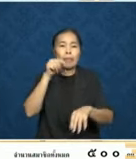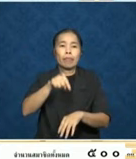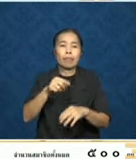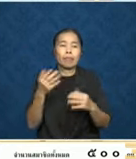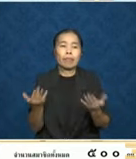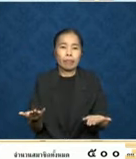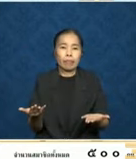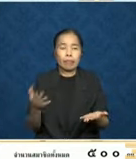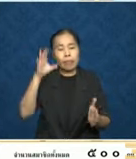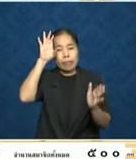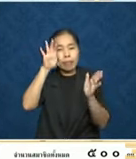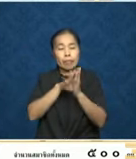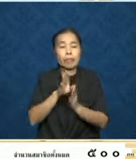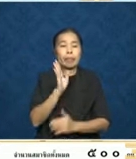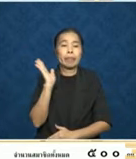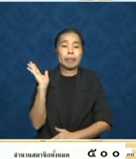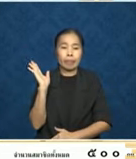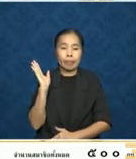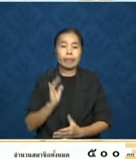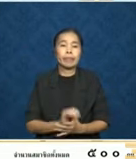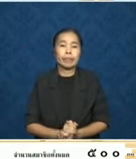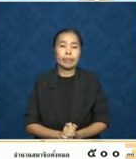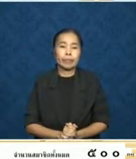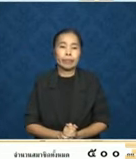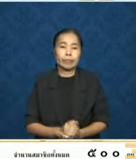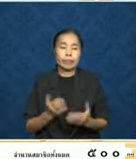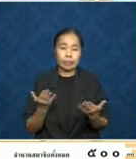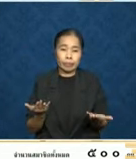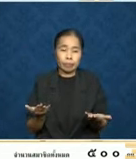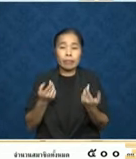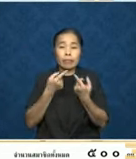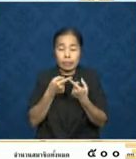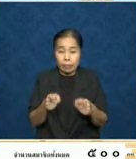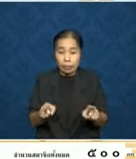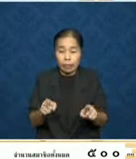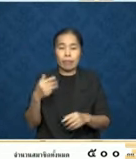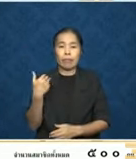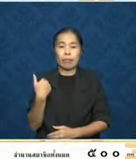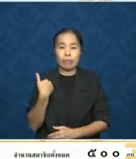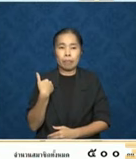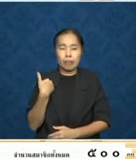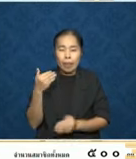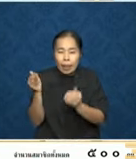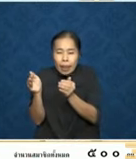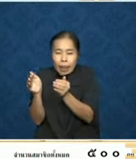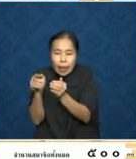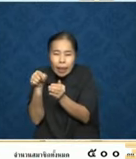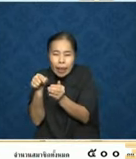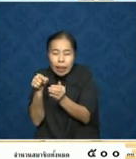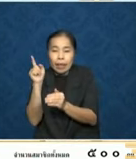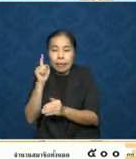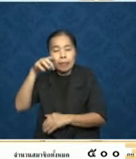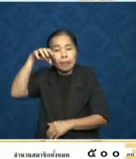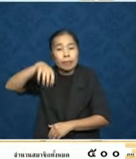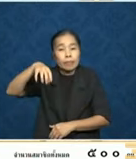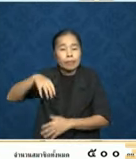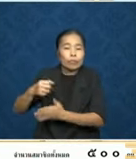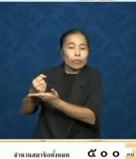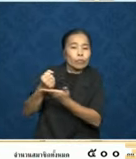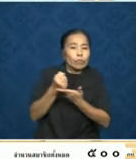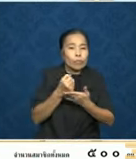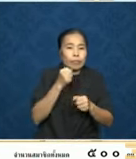เป็นรูปในหลายๆที่ที่ท่านสมาชิกได้ขึ้นมาแล้วรอบนึงแต่มีอยู่หน่วยเล็กๆหน่วยนึงค่ะจริงๆคือเป็นการช่วยการ